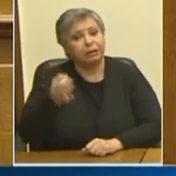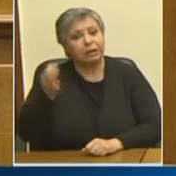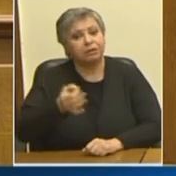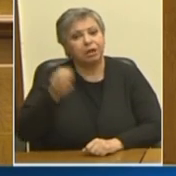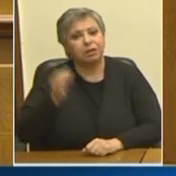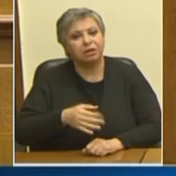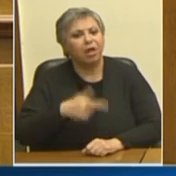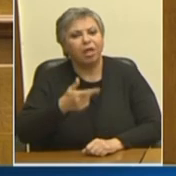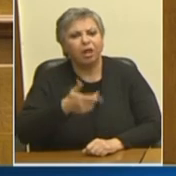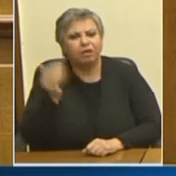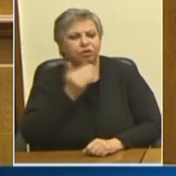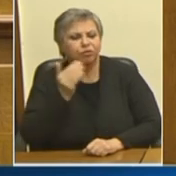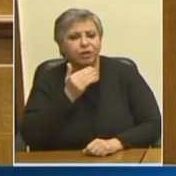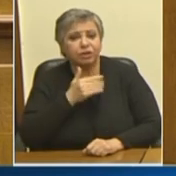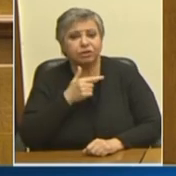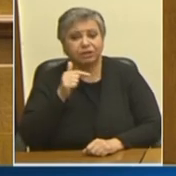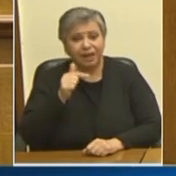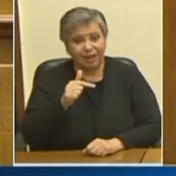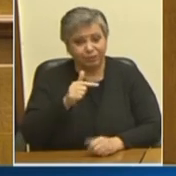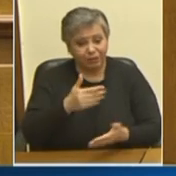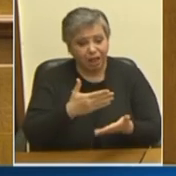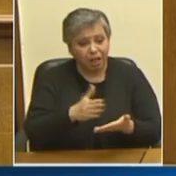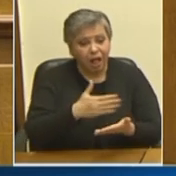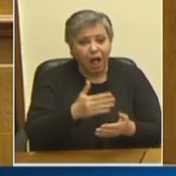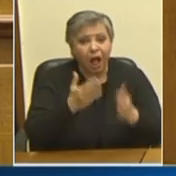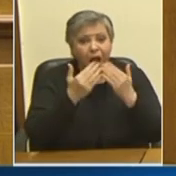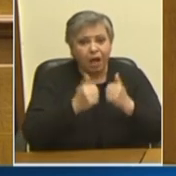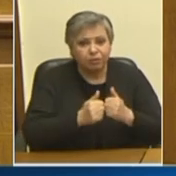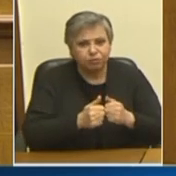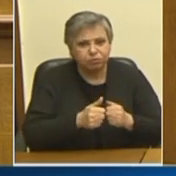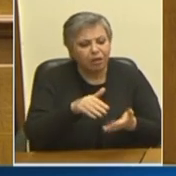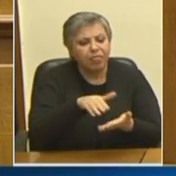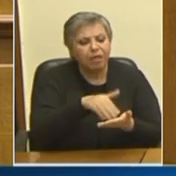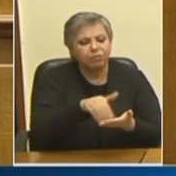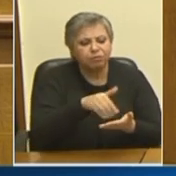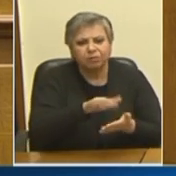το μείζον, αυτό είναι που σας λείπει. Αυτό λείπει από τη χώρα.